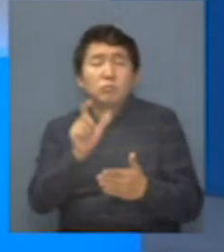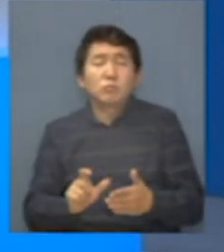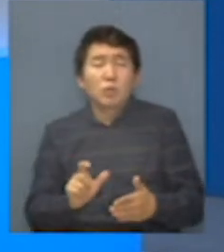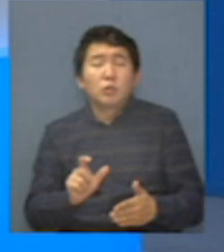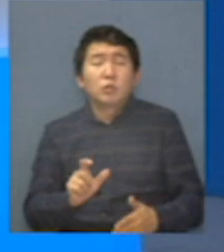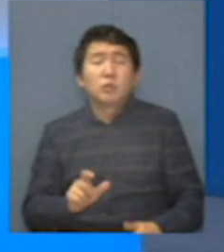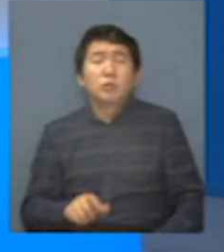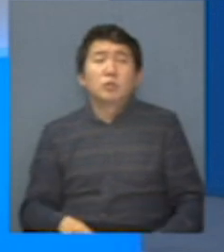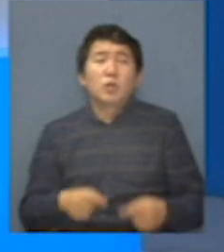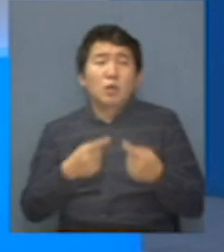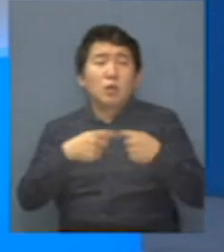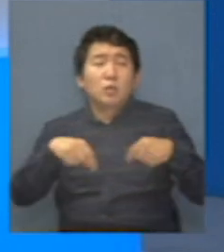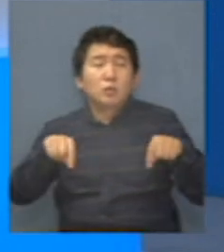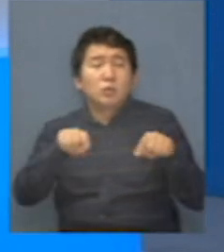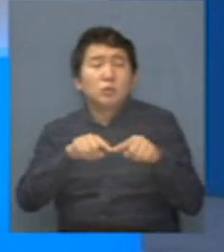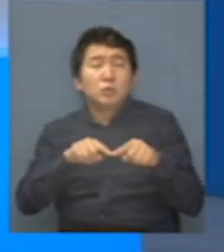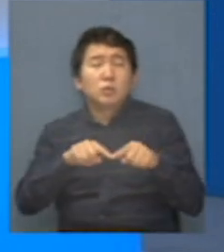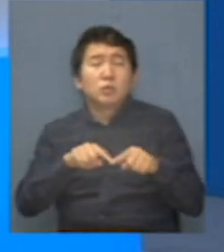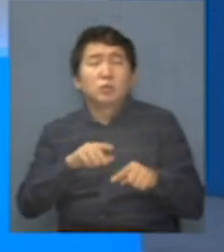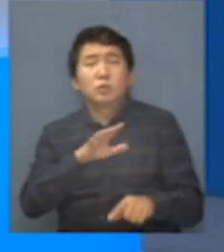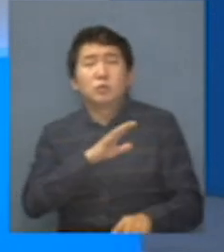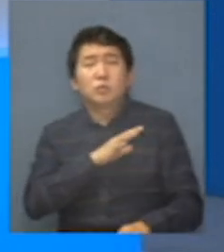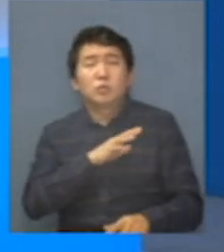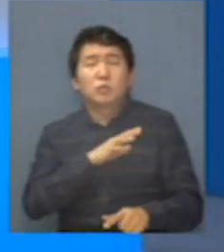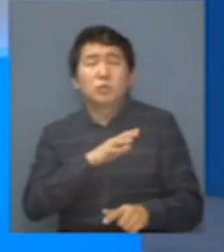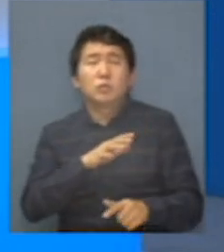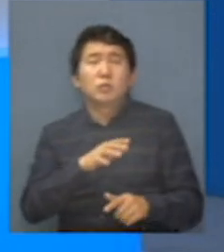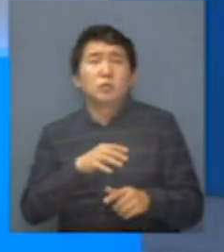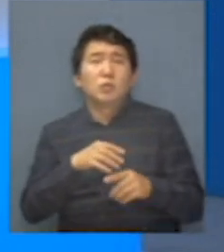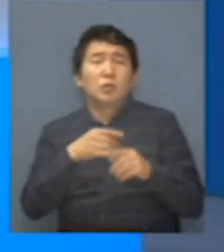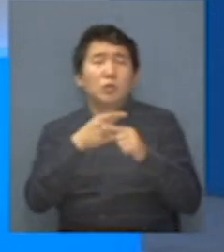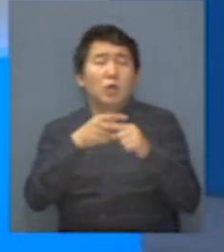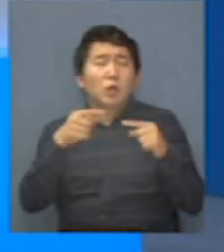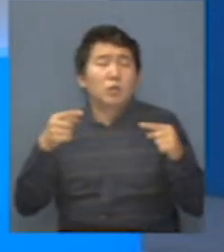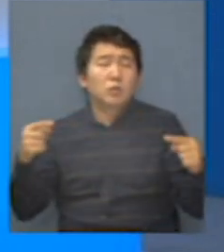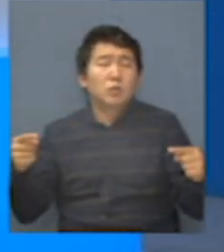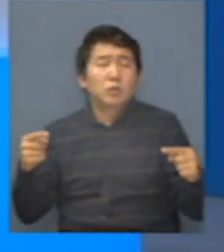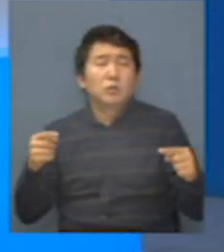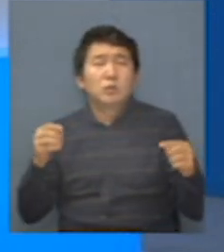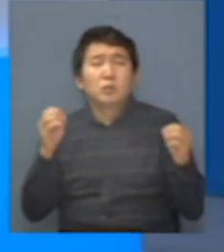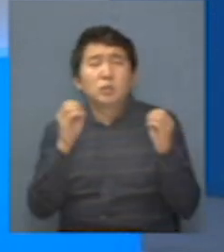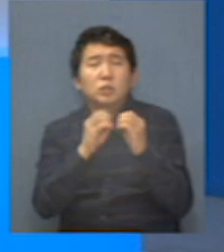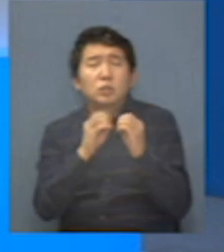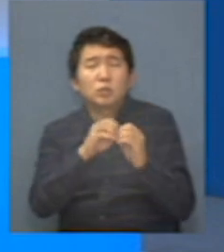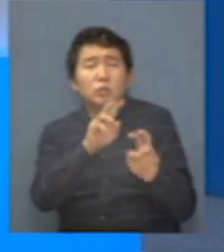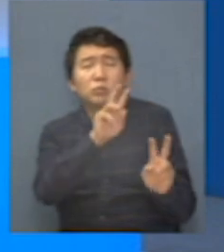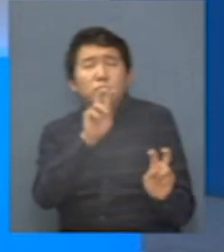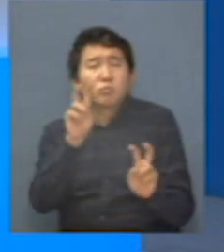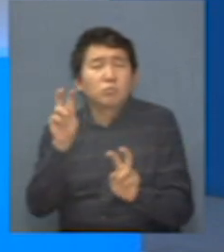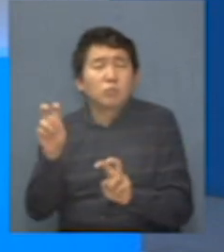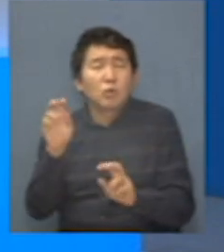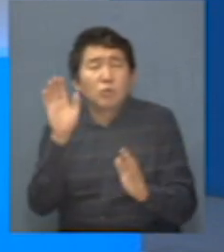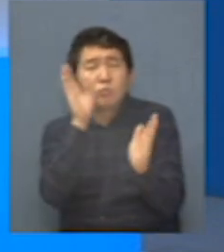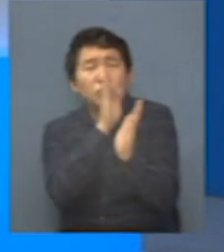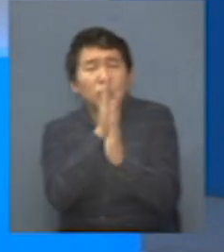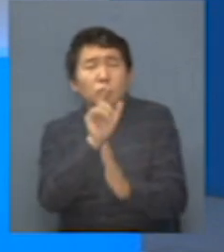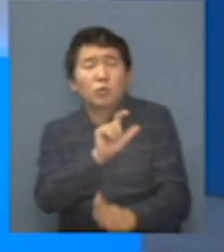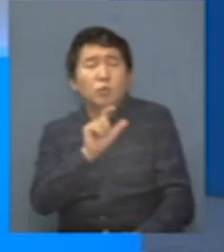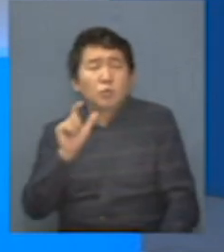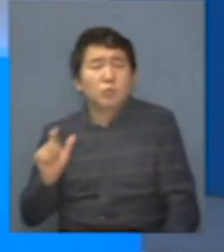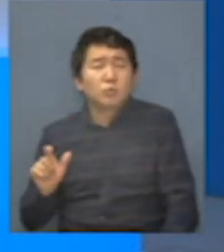экспозиции живописцами было представлено несколько десятков работ, посвященных великолепной природе и людям нашего региона.